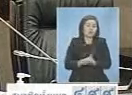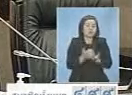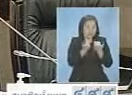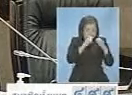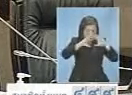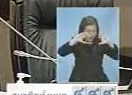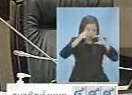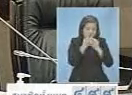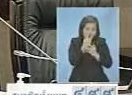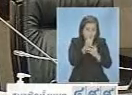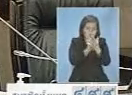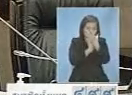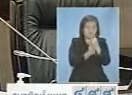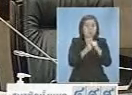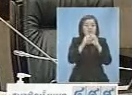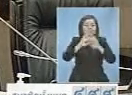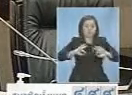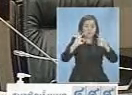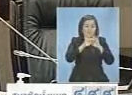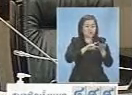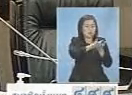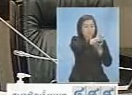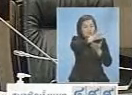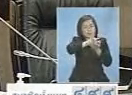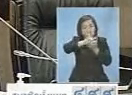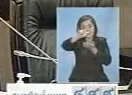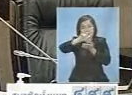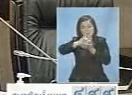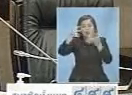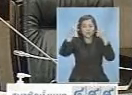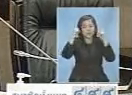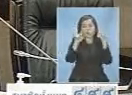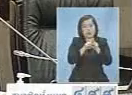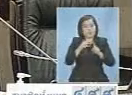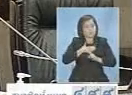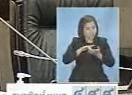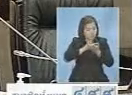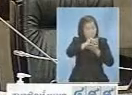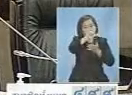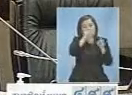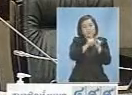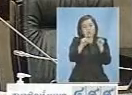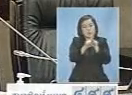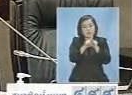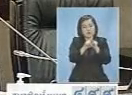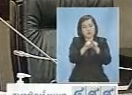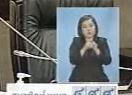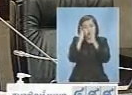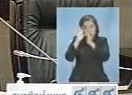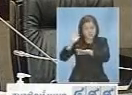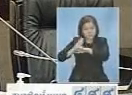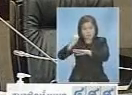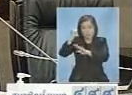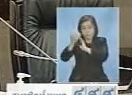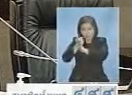ำคัญเป็นอย่างมากโดยเฉพาะการเยือนต่างประเทศของท่านนายกและของผมเอง เราได้พาคณะนักวิจัยครับ